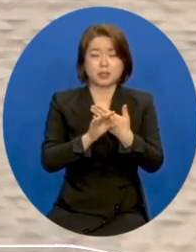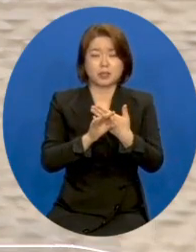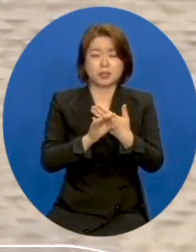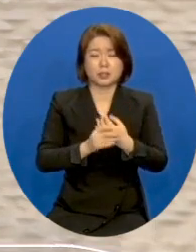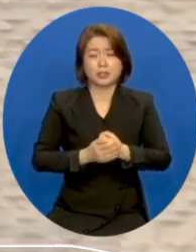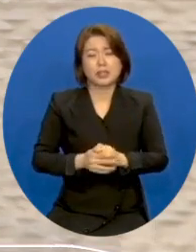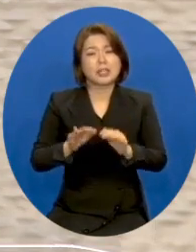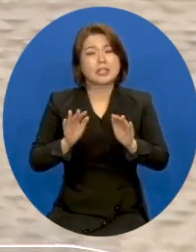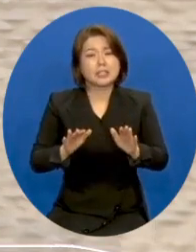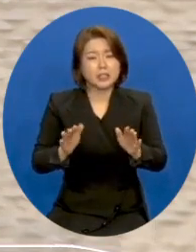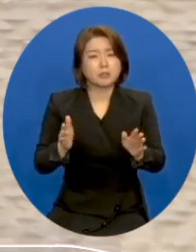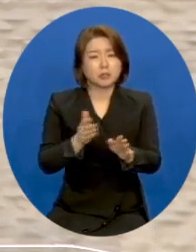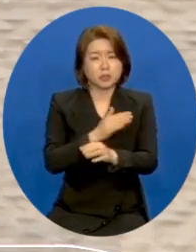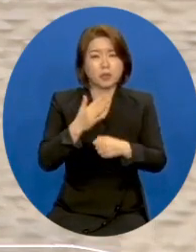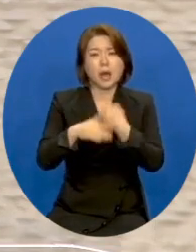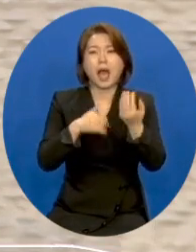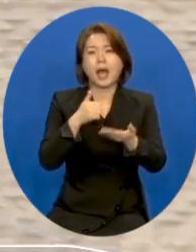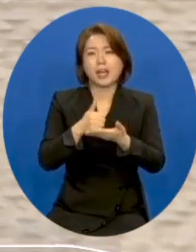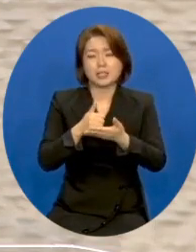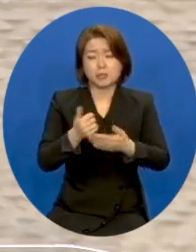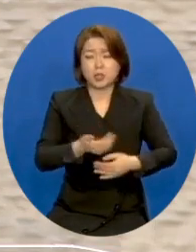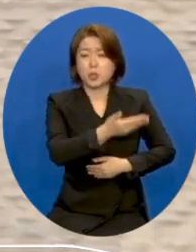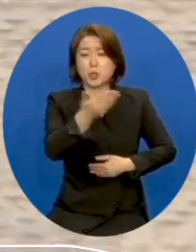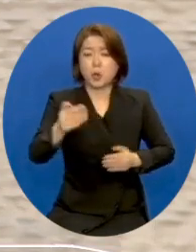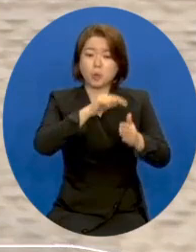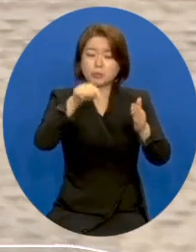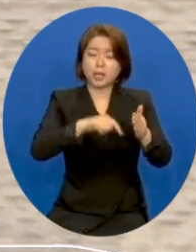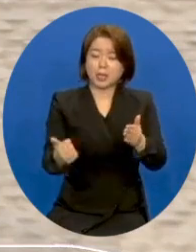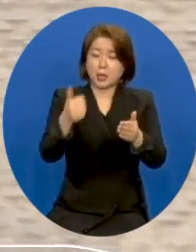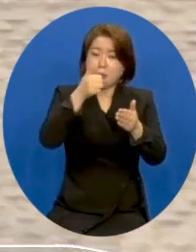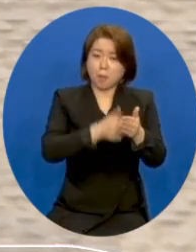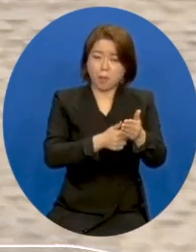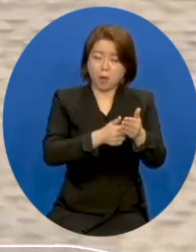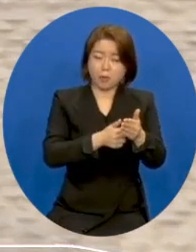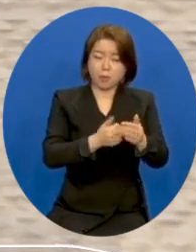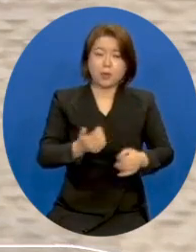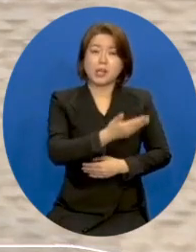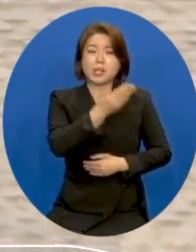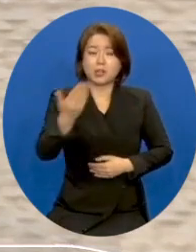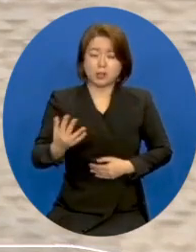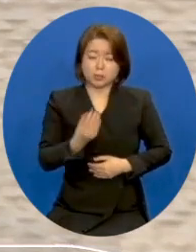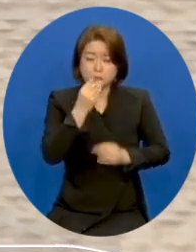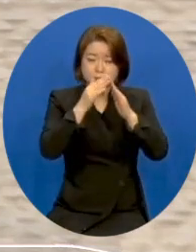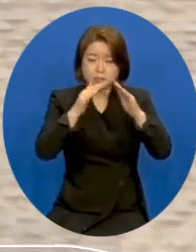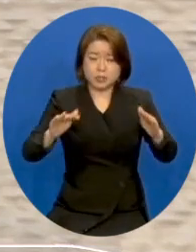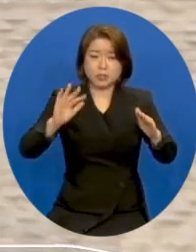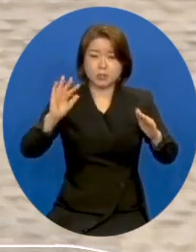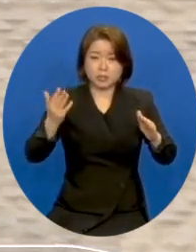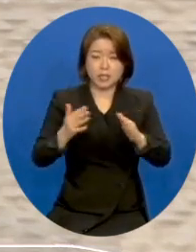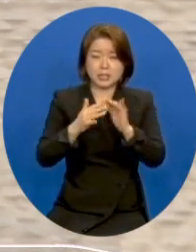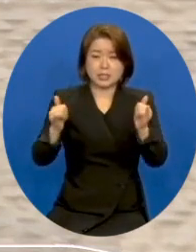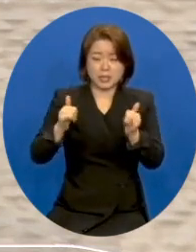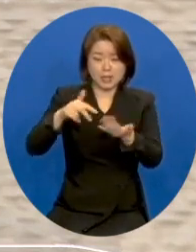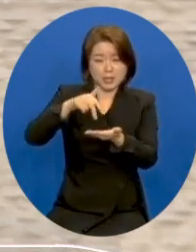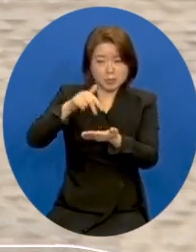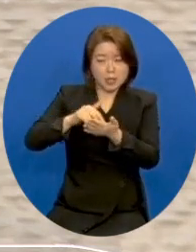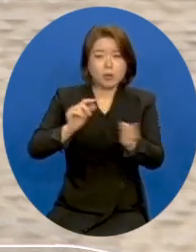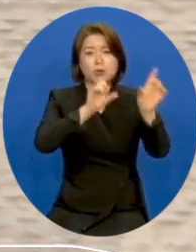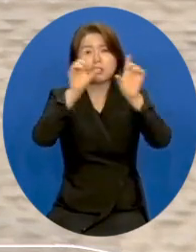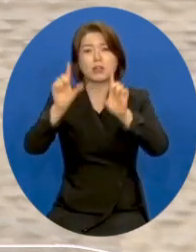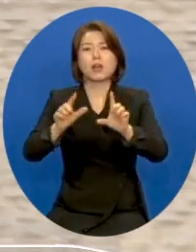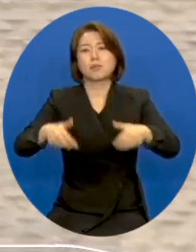이제는 하나님께서 여러분 안에 거하셔서 여러분을 성전 삼으신 자의 삶을 살아야